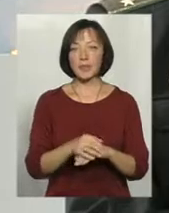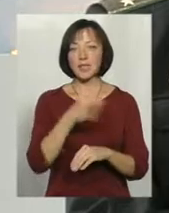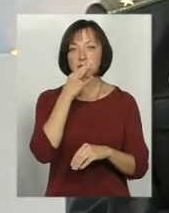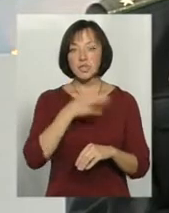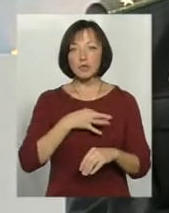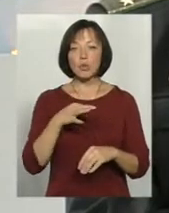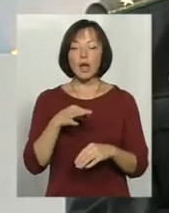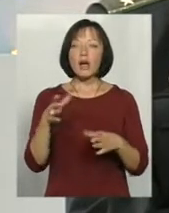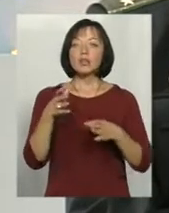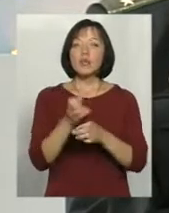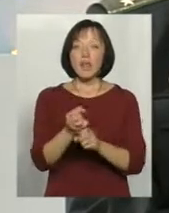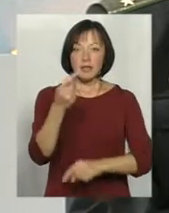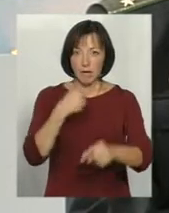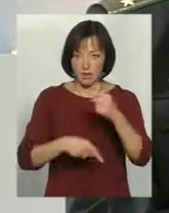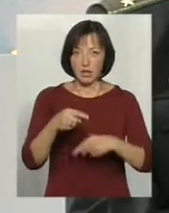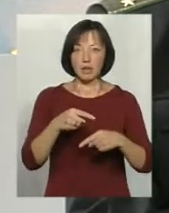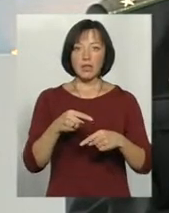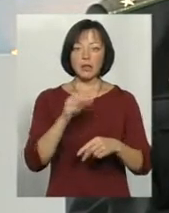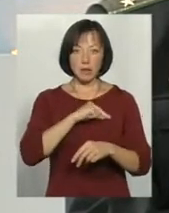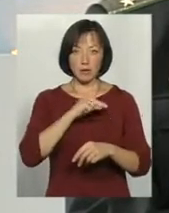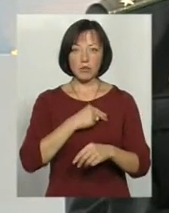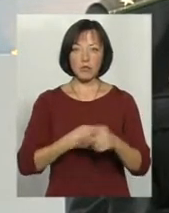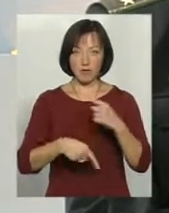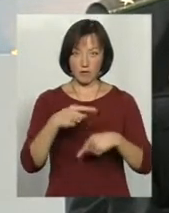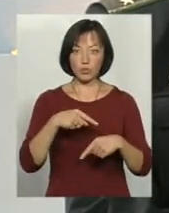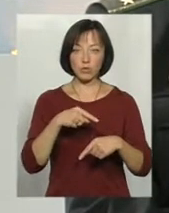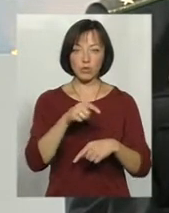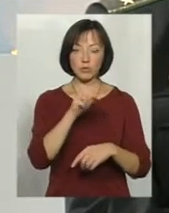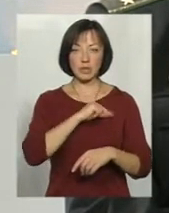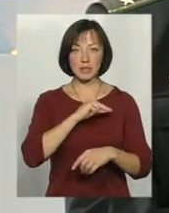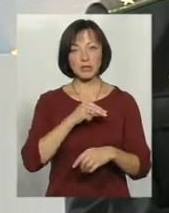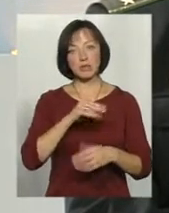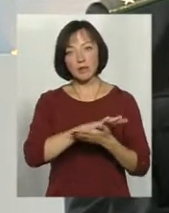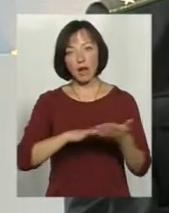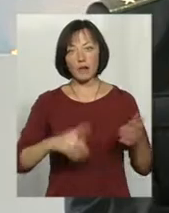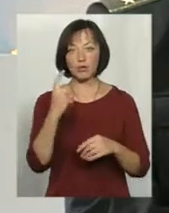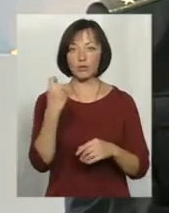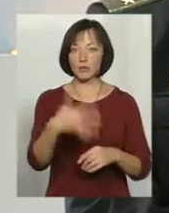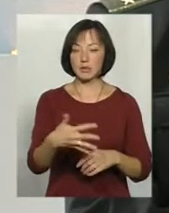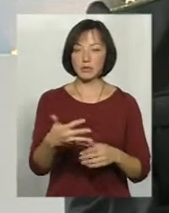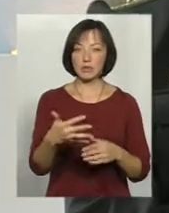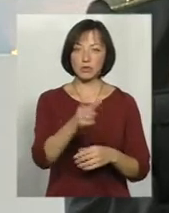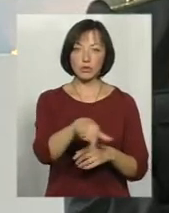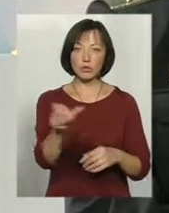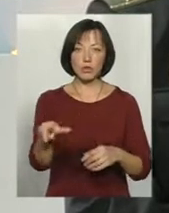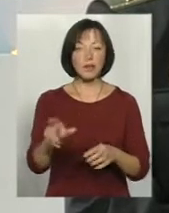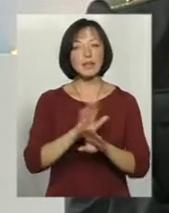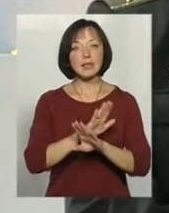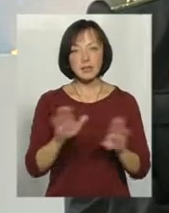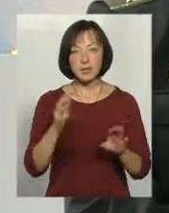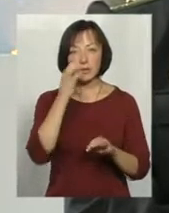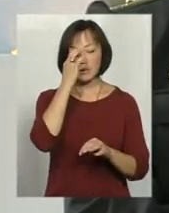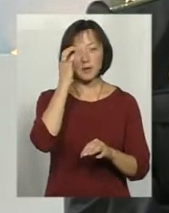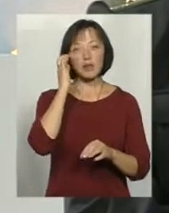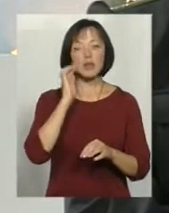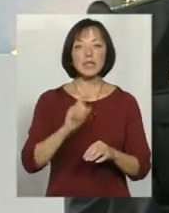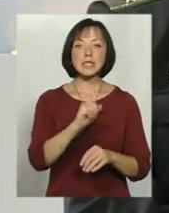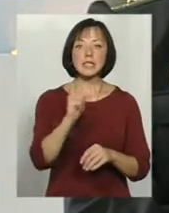які скоротилися, назад вернулося хоч частина штату? Чи так і далі працюємо в тому скороченому варіанті? Ні. Значить,